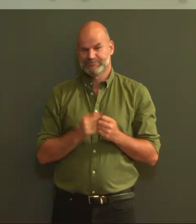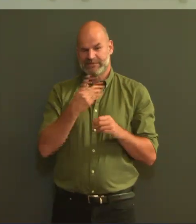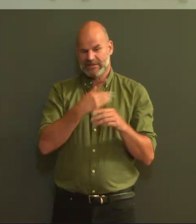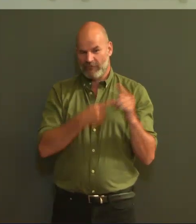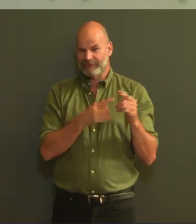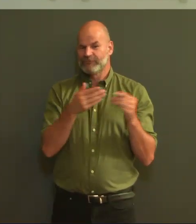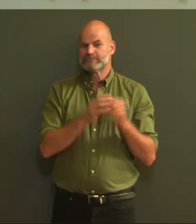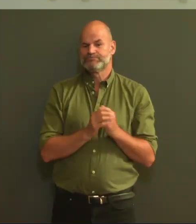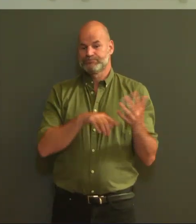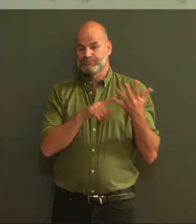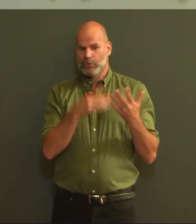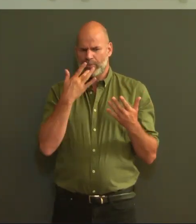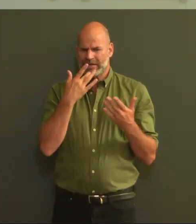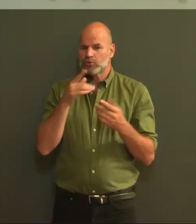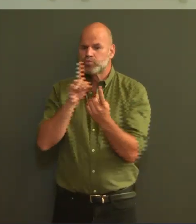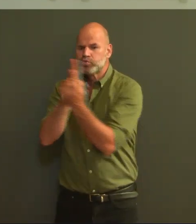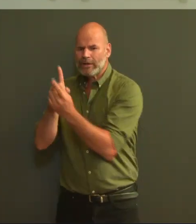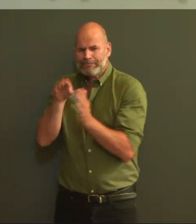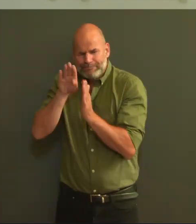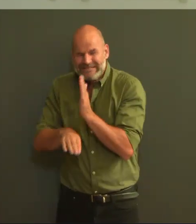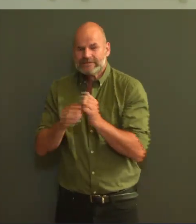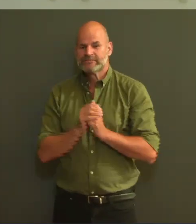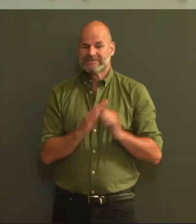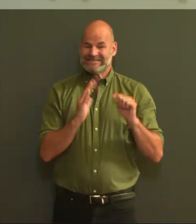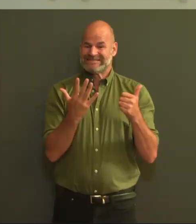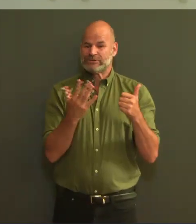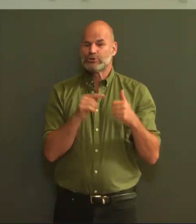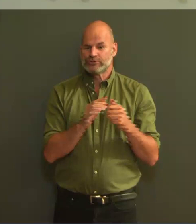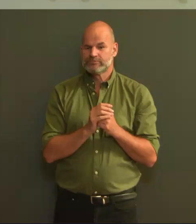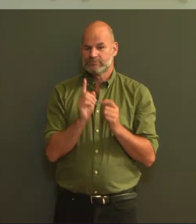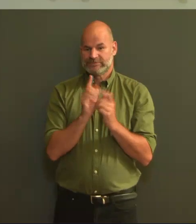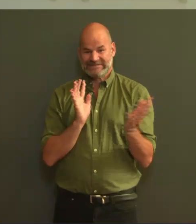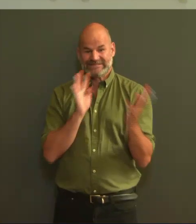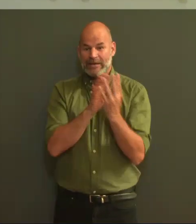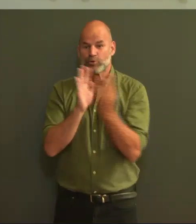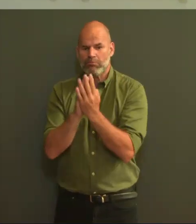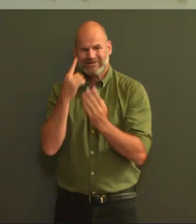contacten en tot slot volg de regels over bijeenkomsten.